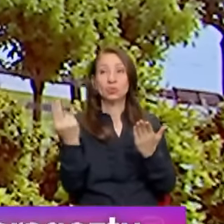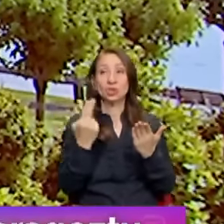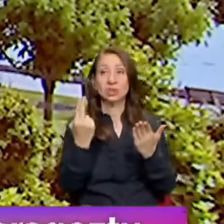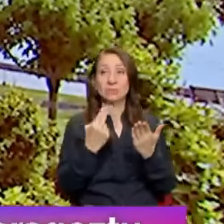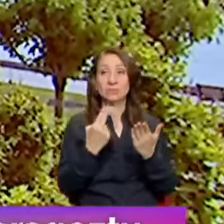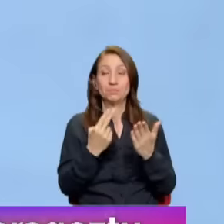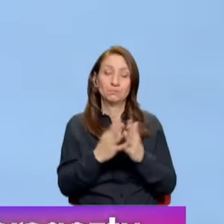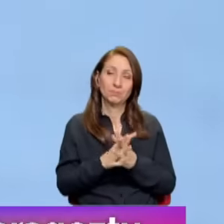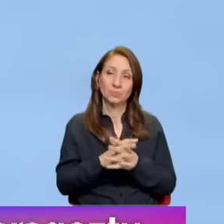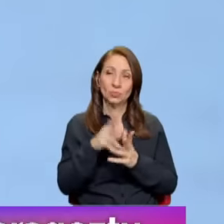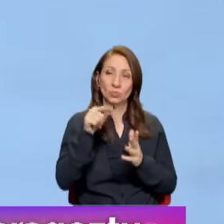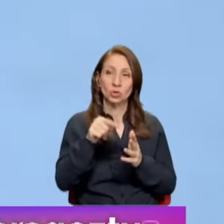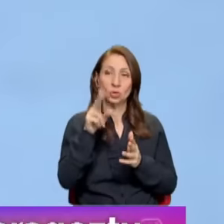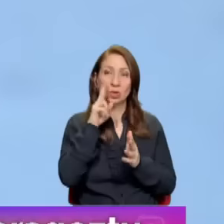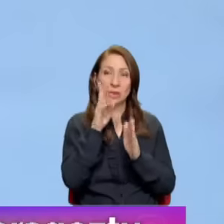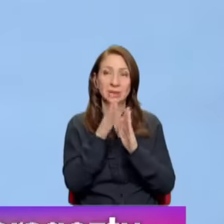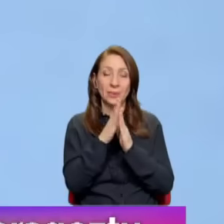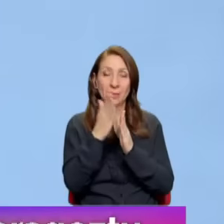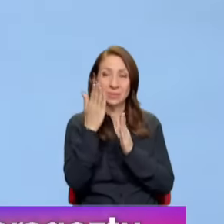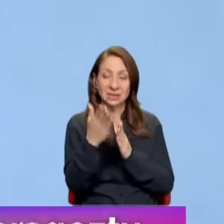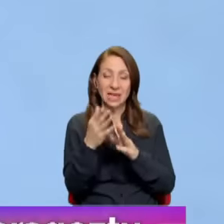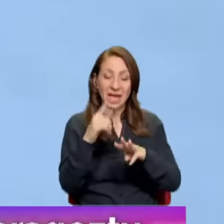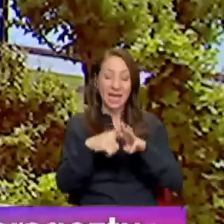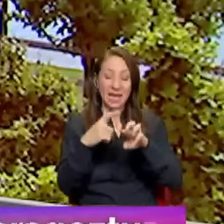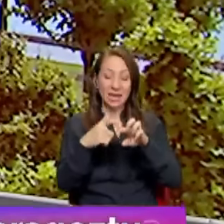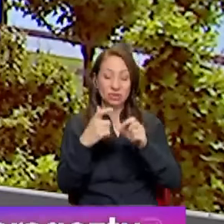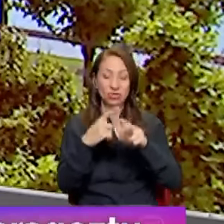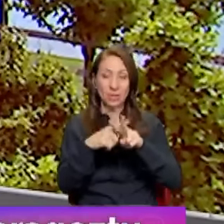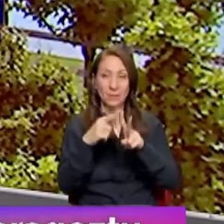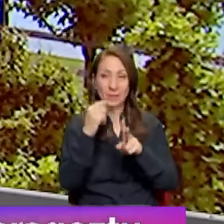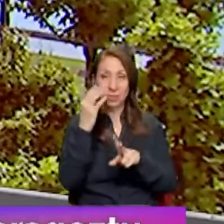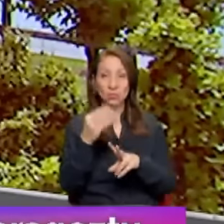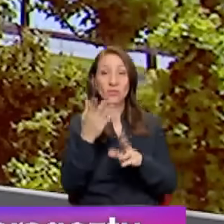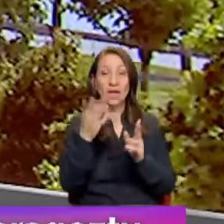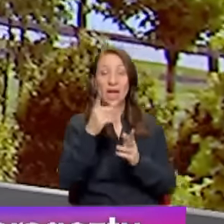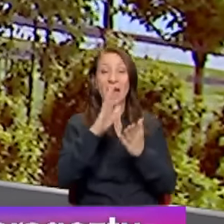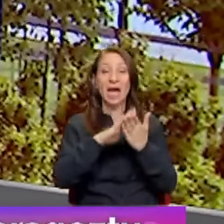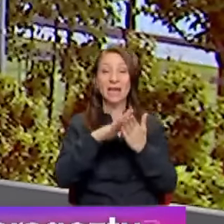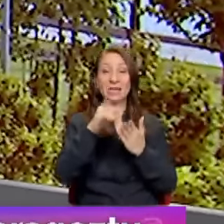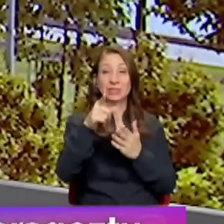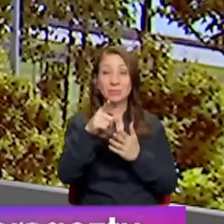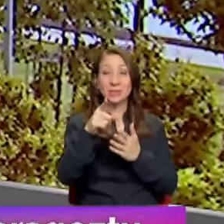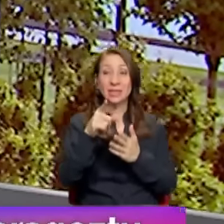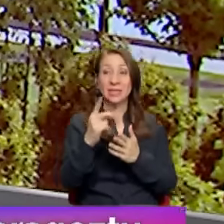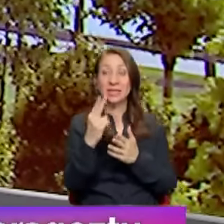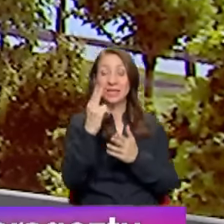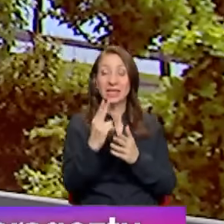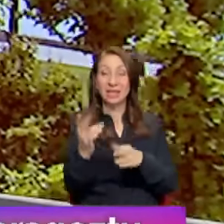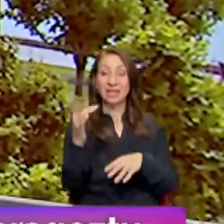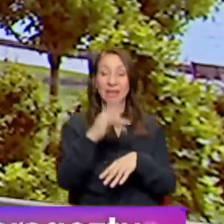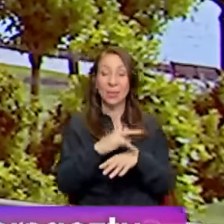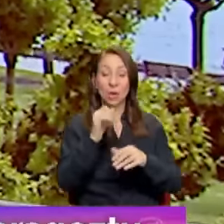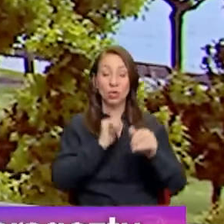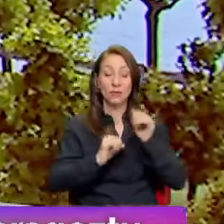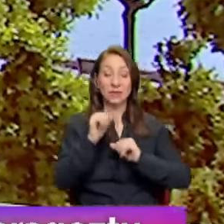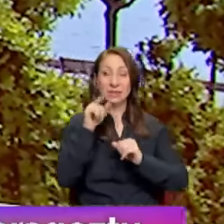çizdim bugünkü son kitabımız Ercan baysal'da olsun ve arkadaşlarımızdan Yeditepe